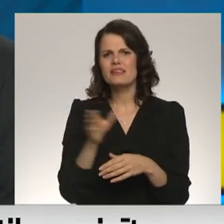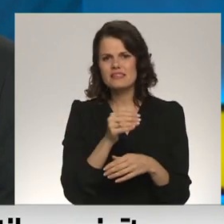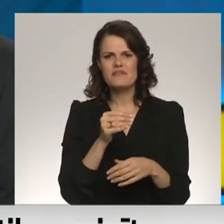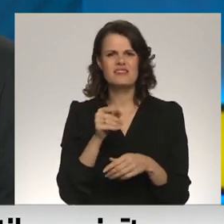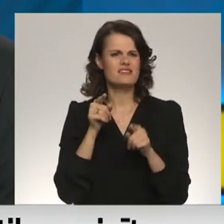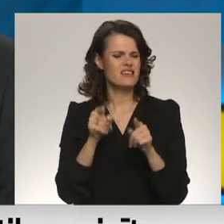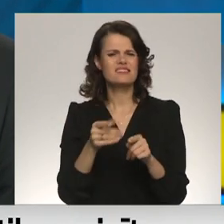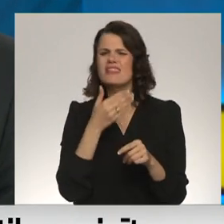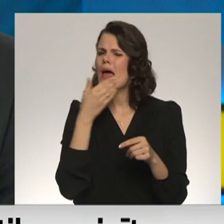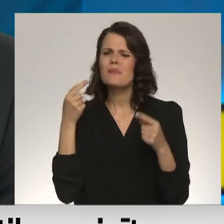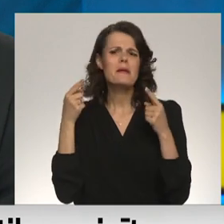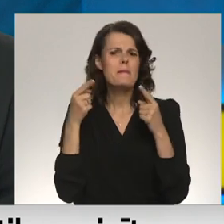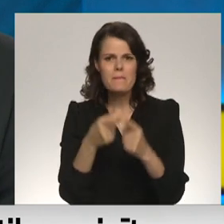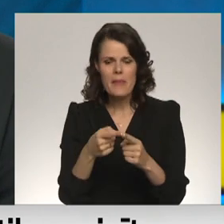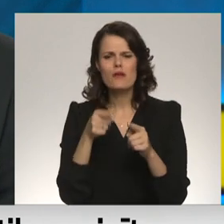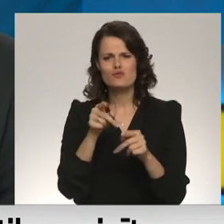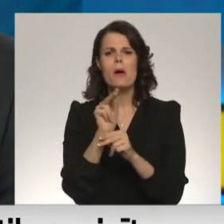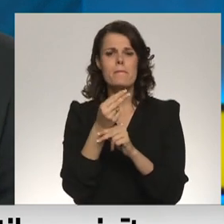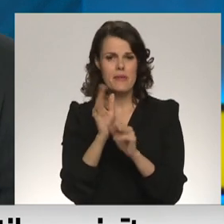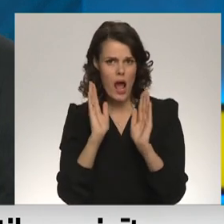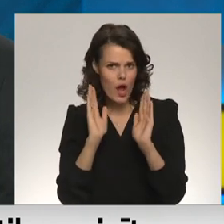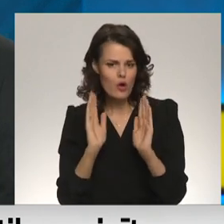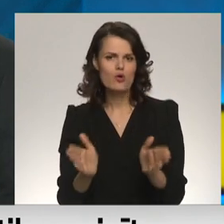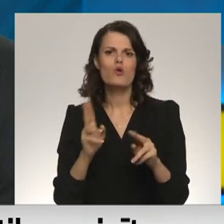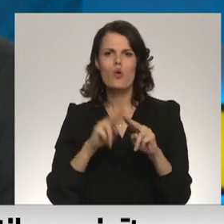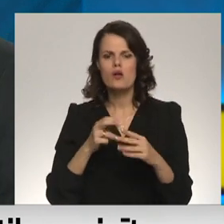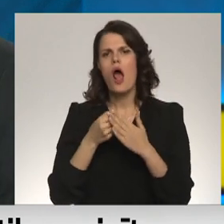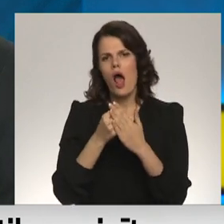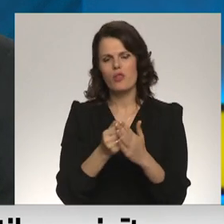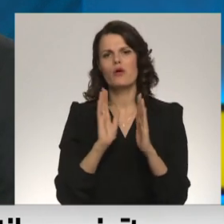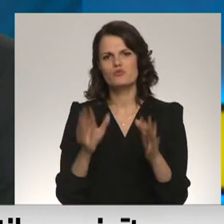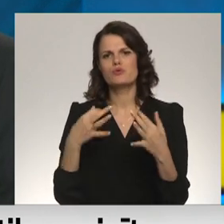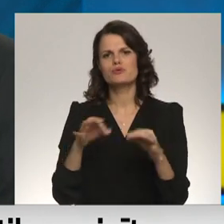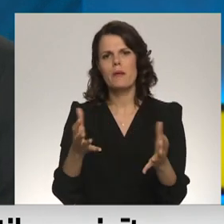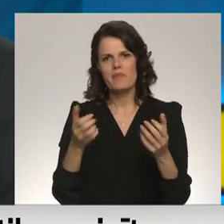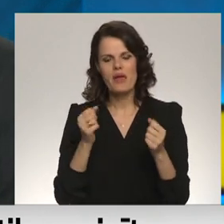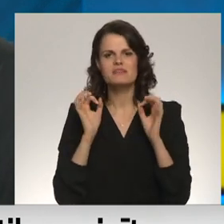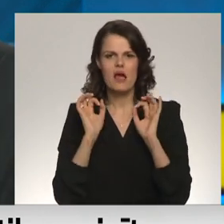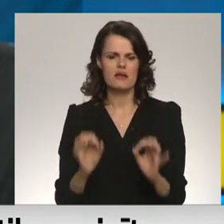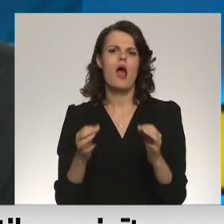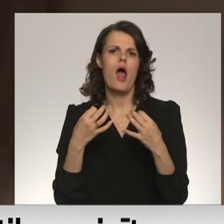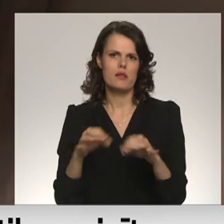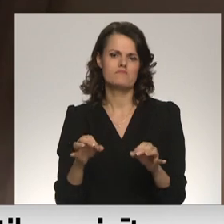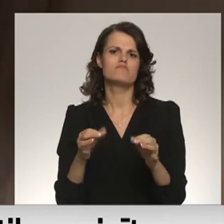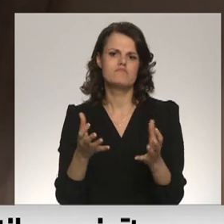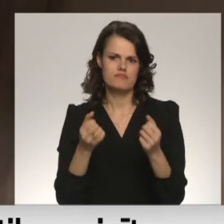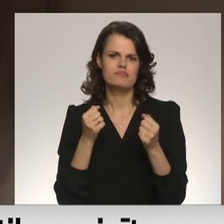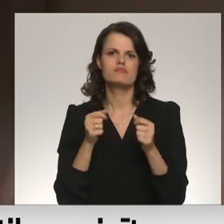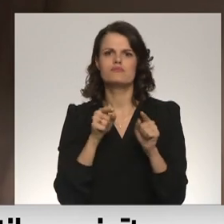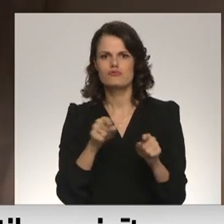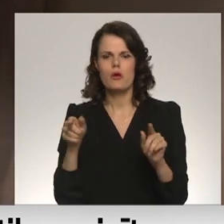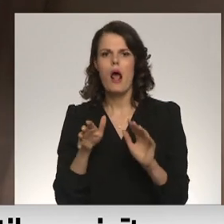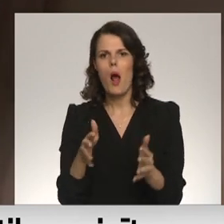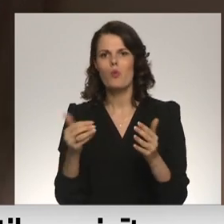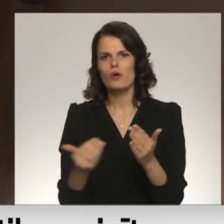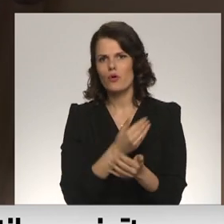nebija mērķis, to piekuriģēs un tas atbalsts būs pieejams reāli pieejamiem katliem. Premjeris